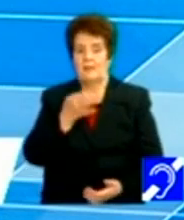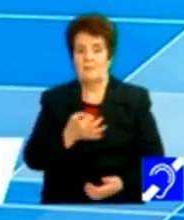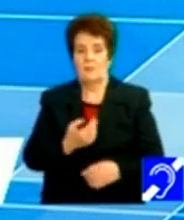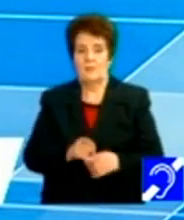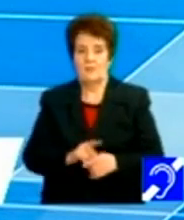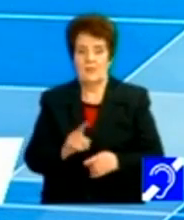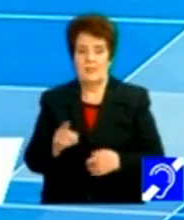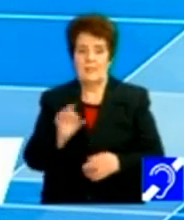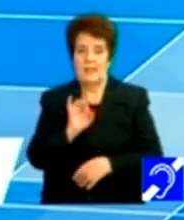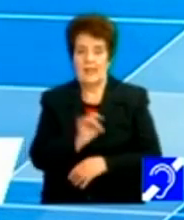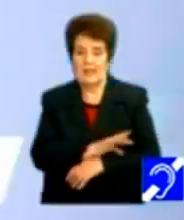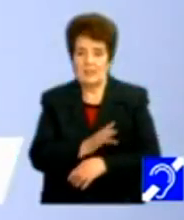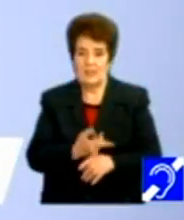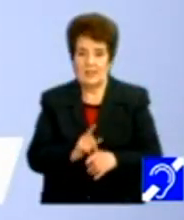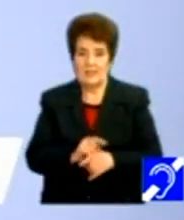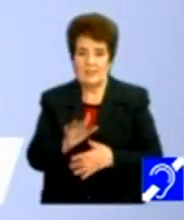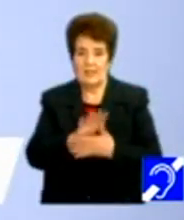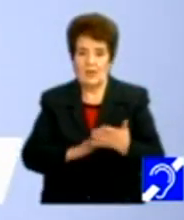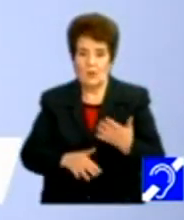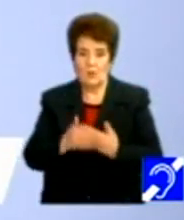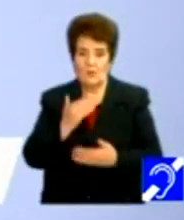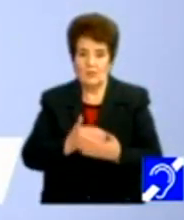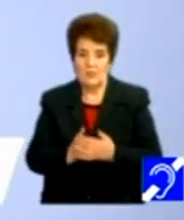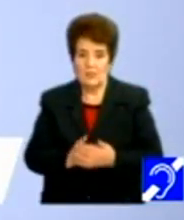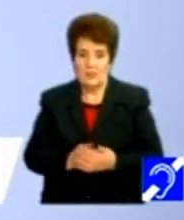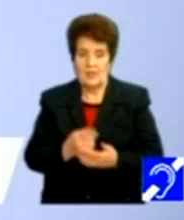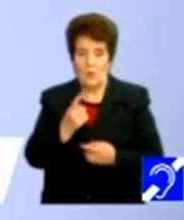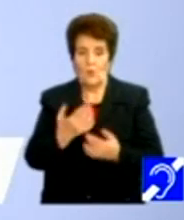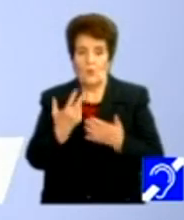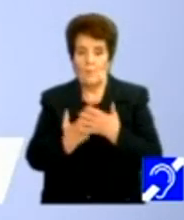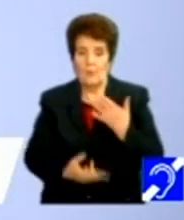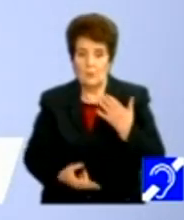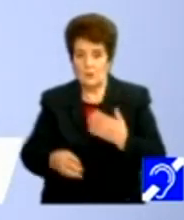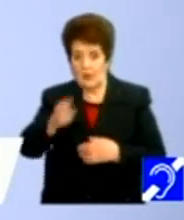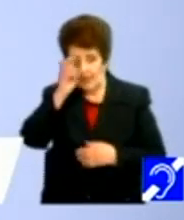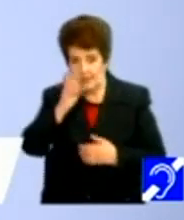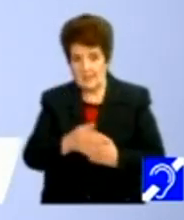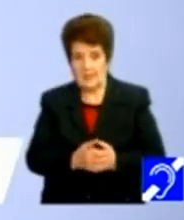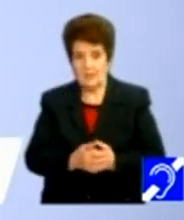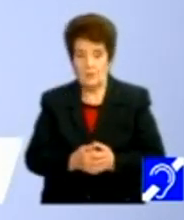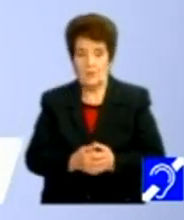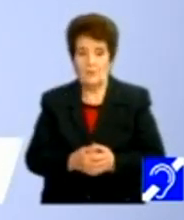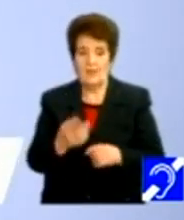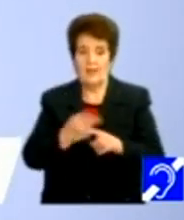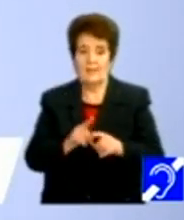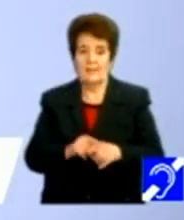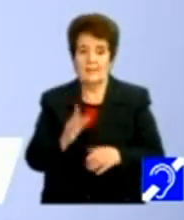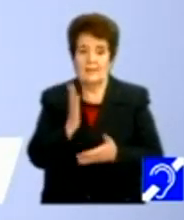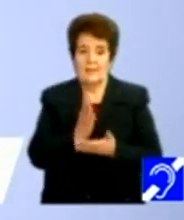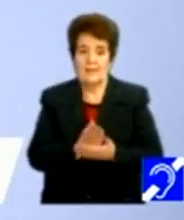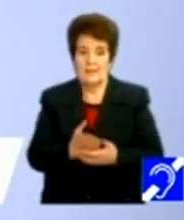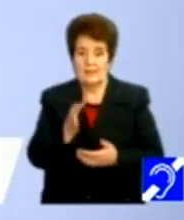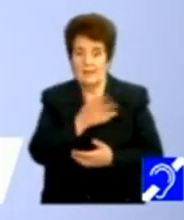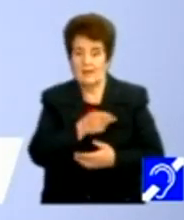Bun, sărăcia este o consecință a unei prăbușiri a statului, Republicii Moldova, și asta este o chestiune care